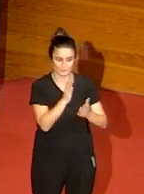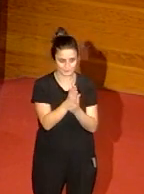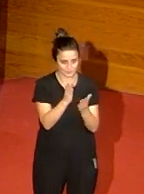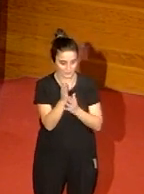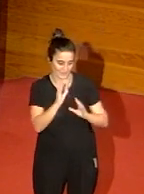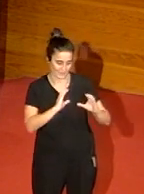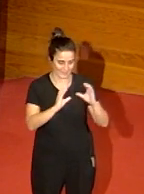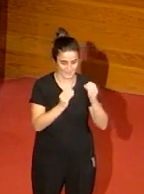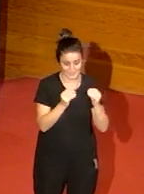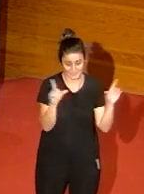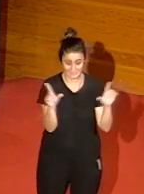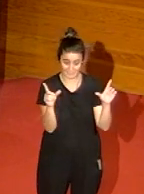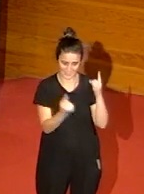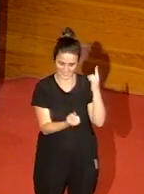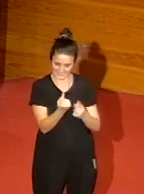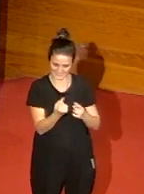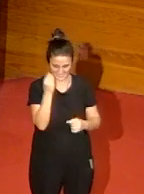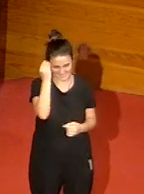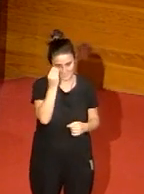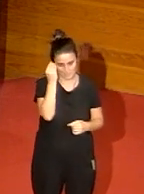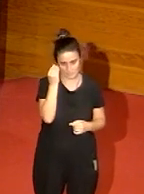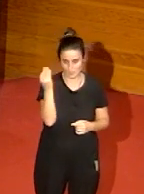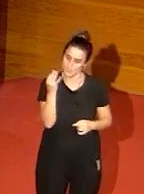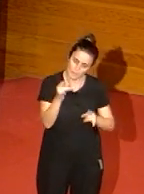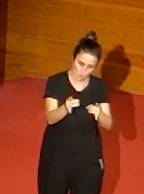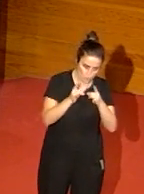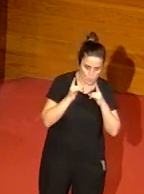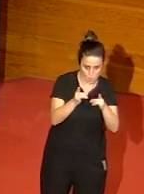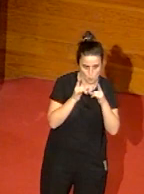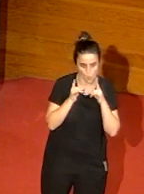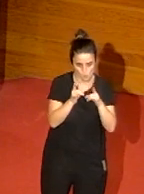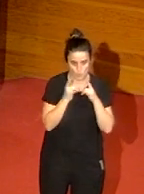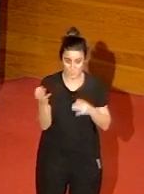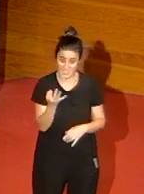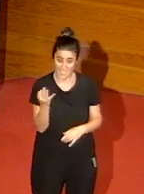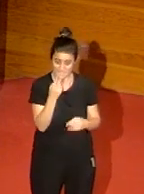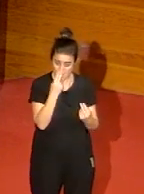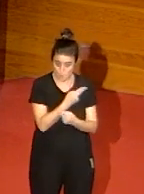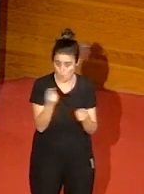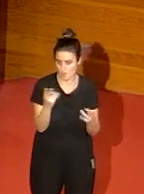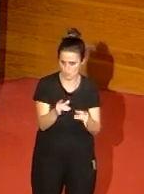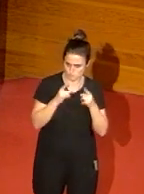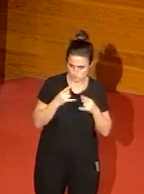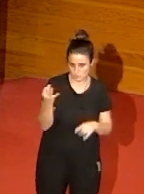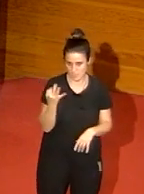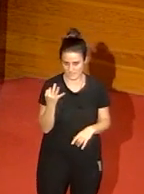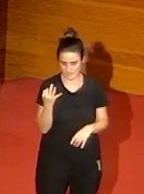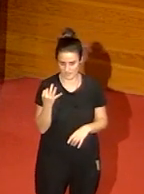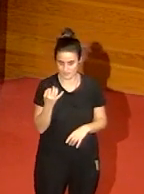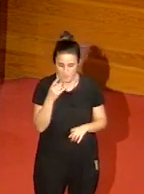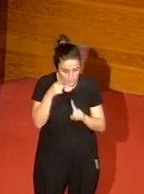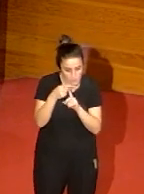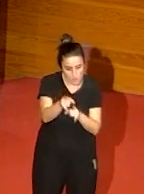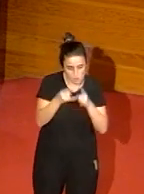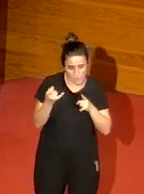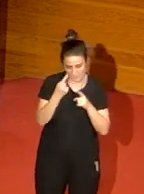eta telebista askok uste dute, erakarri egin behar dugula ikuslea. Eta erakartzeko irudi gogorrenak erakusten ditugu,